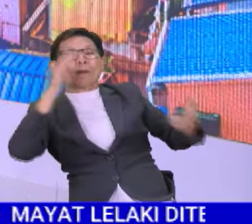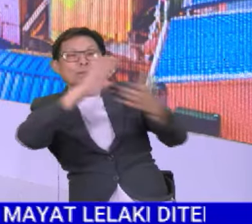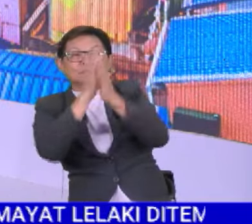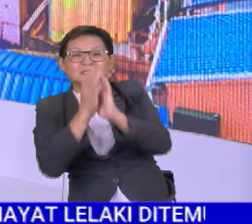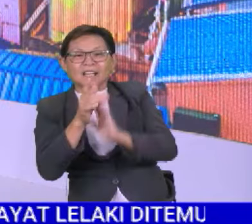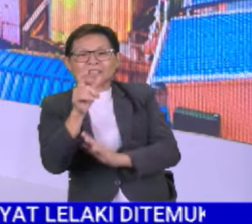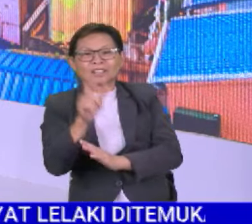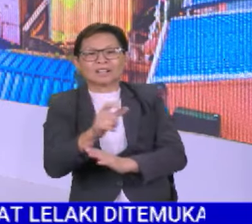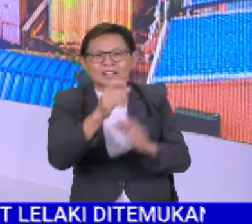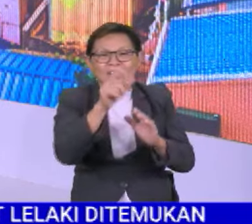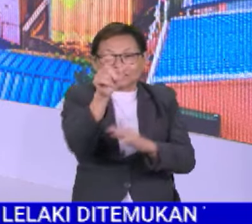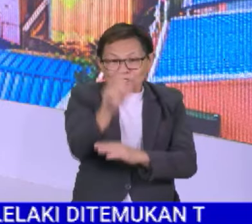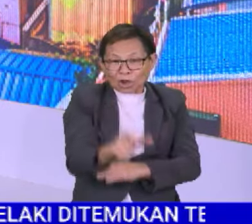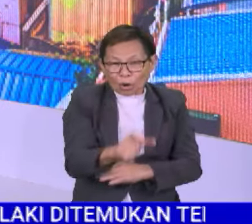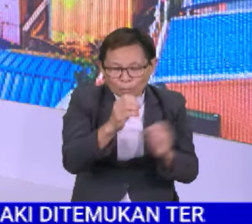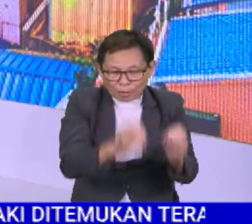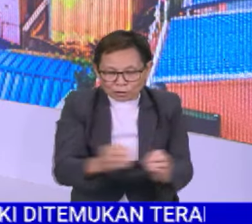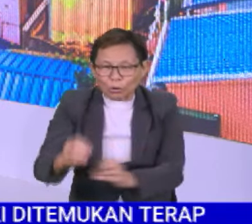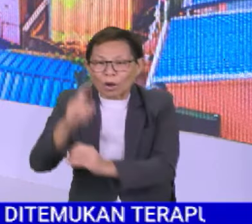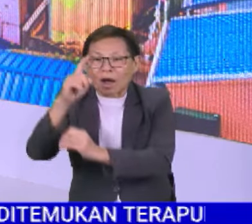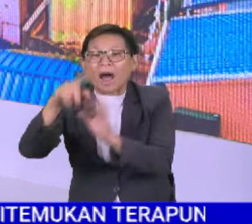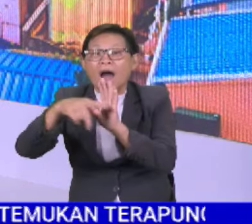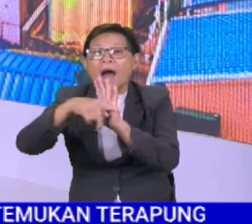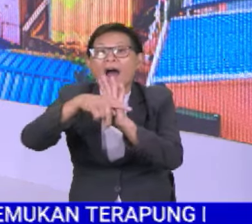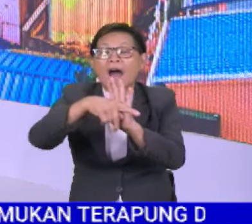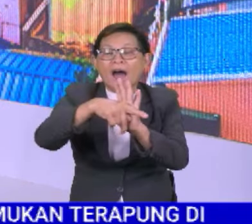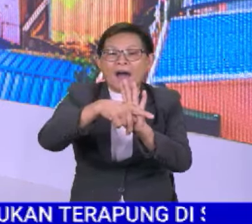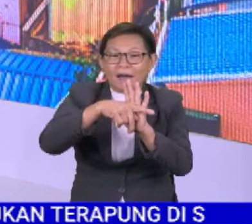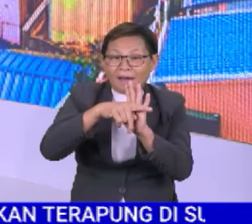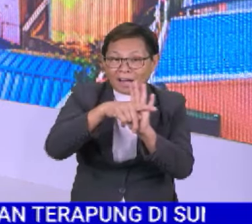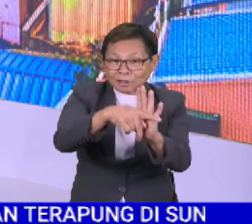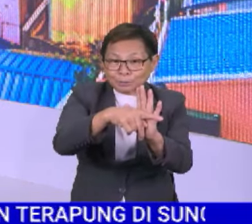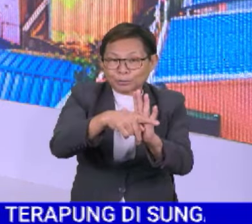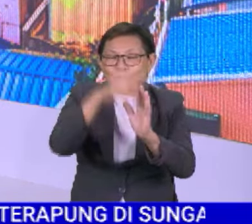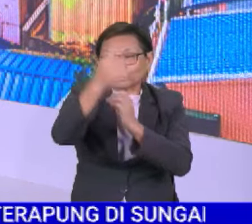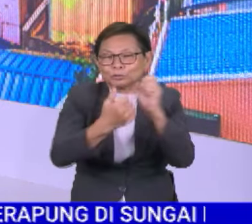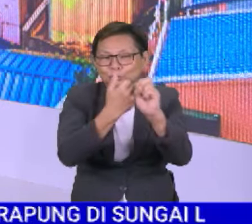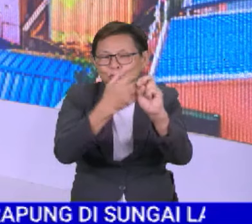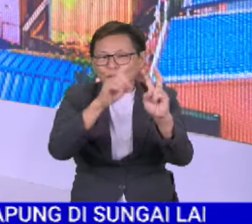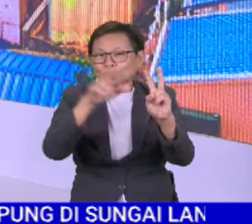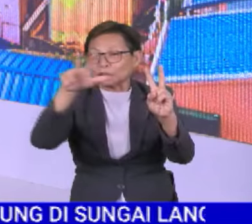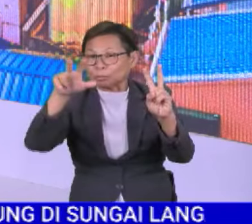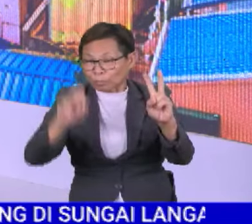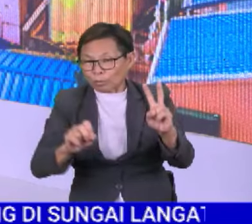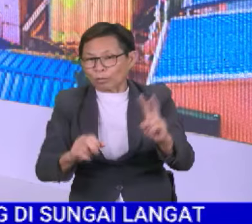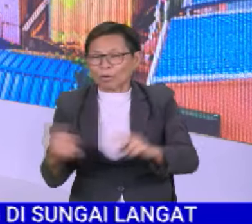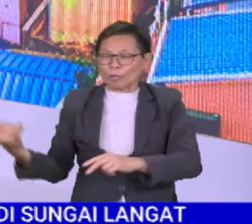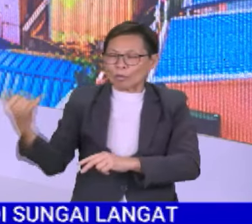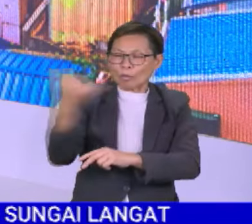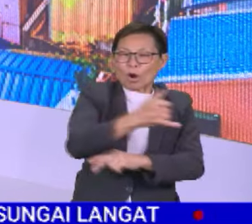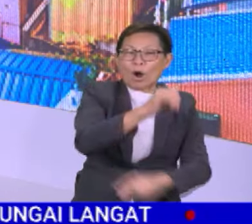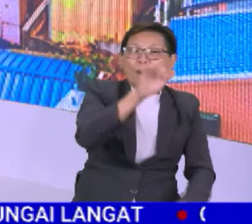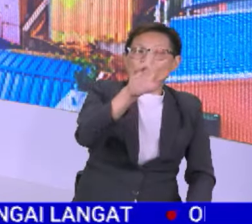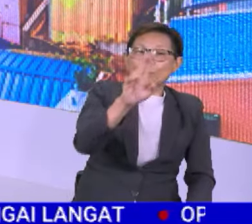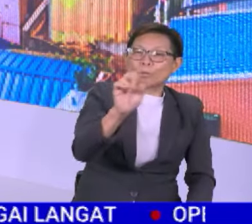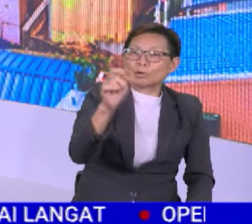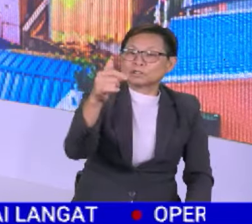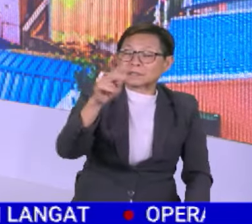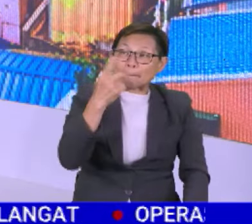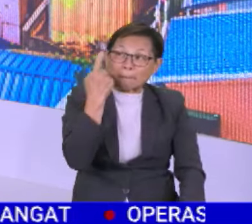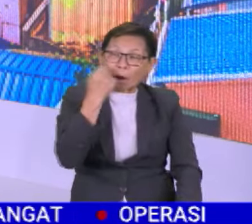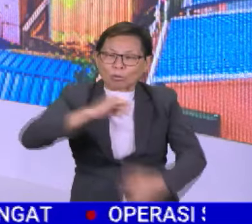menjadi calon penghancur ekspor dunia 2030 diikuti laporan Jauh betul Robert yang mengunjungi Busan paru-paru ini